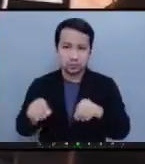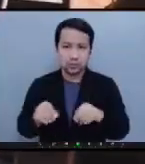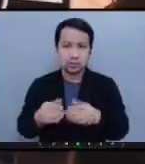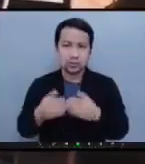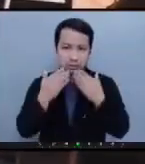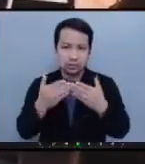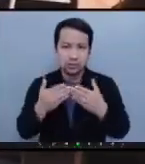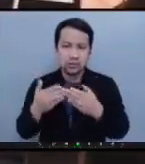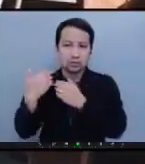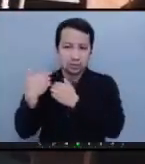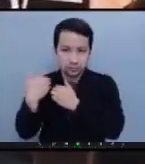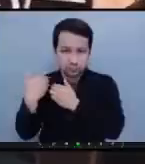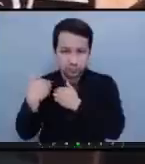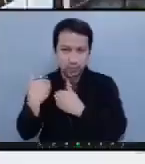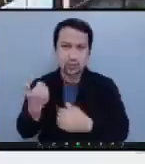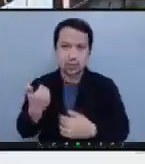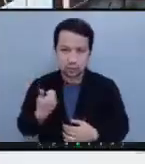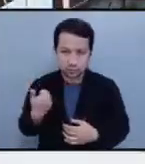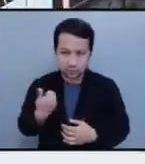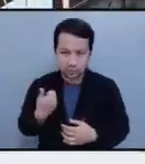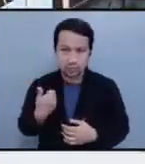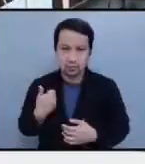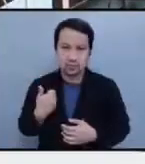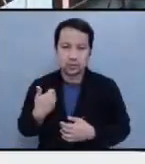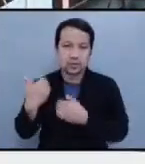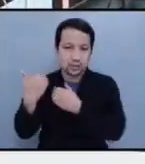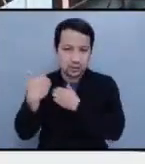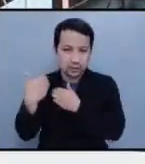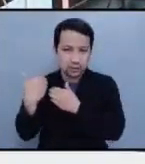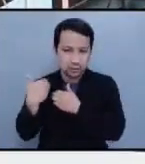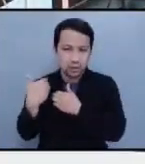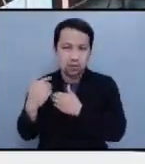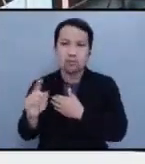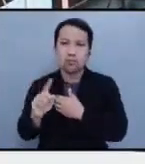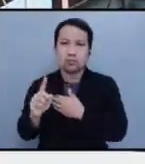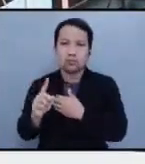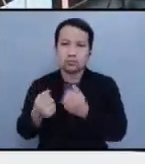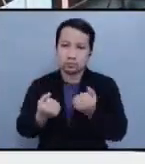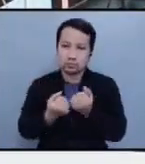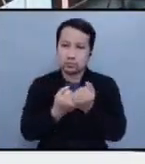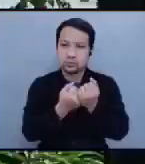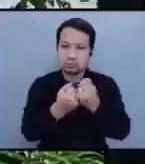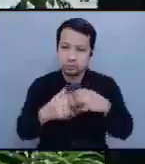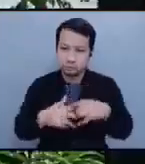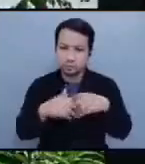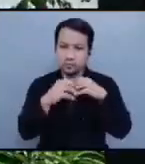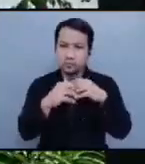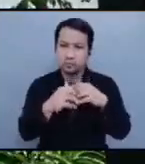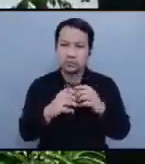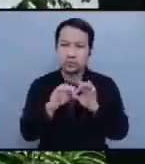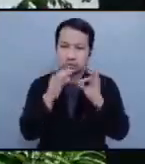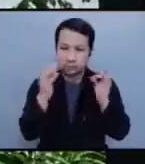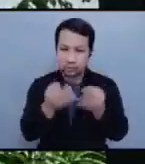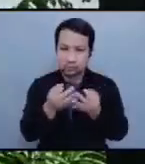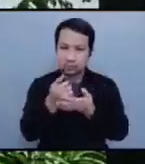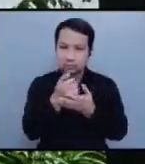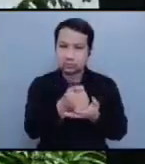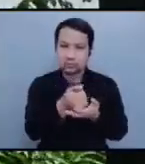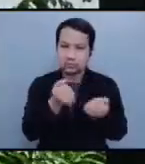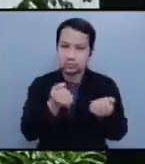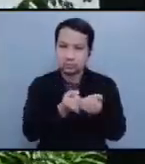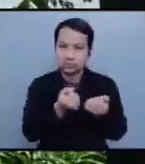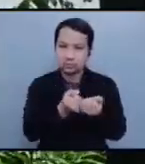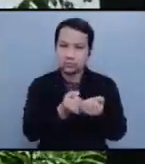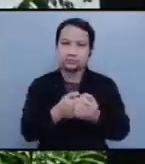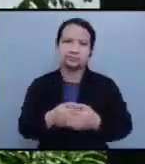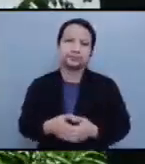Nilo sa sariling balikat ang responsibilidad sa pagtataguyod ng kanyang mga mahal sa buhay.